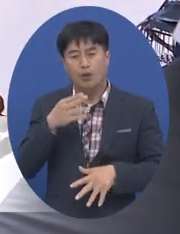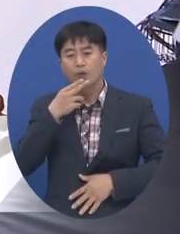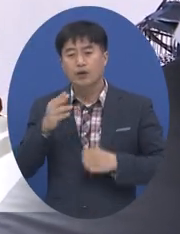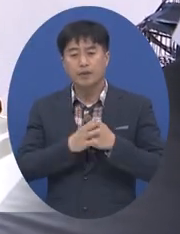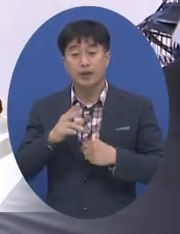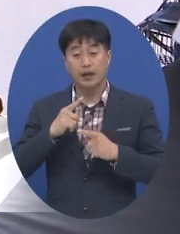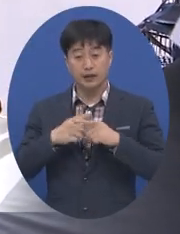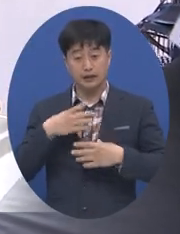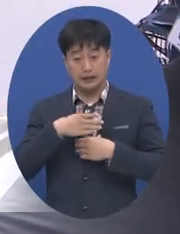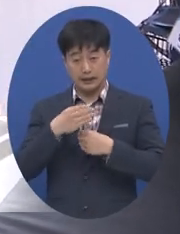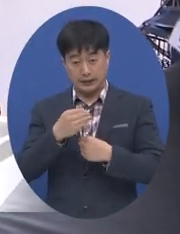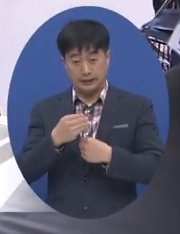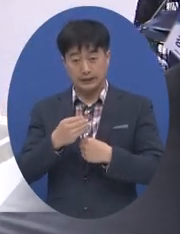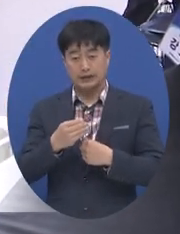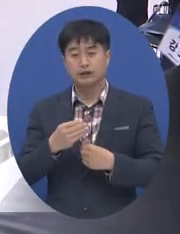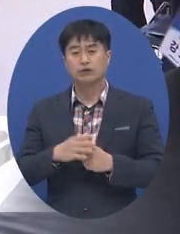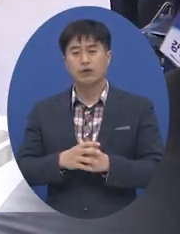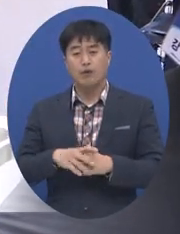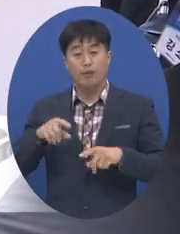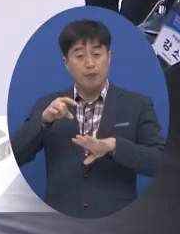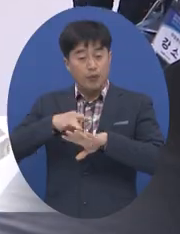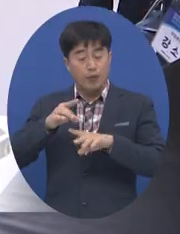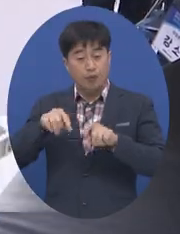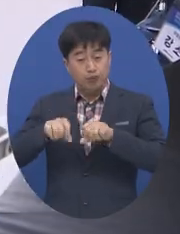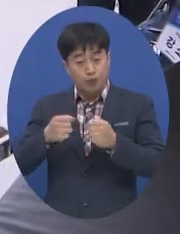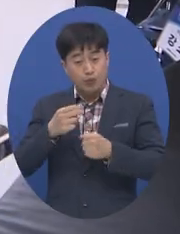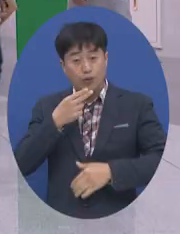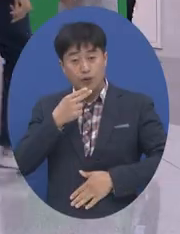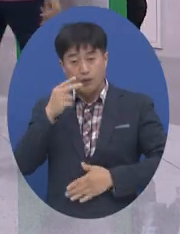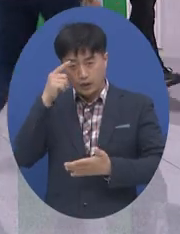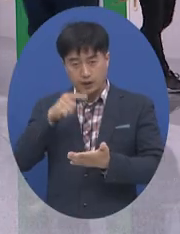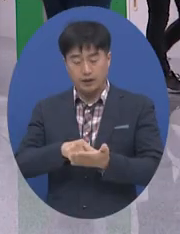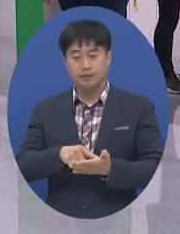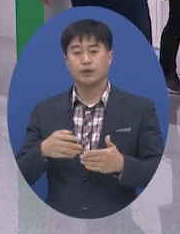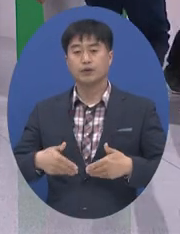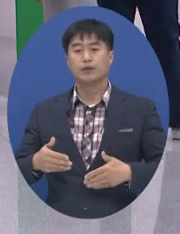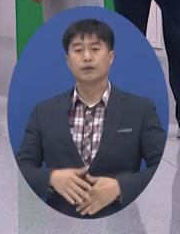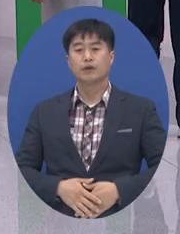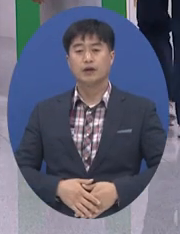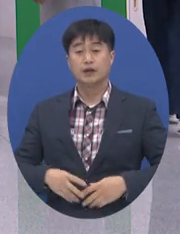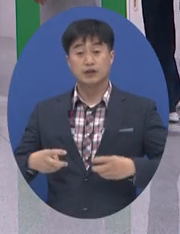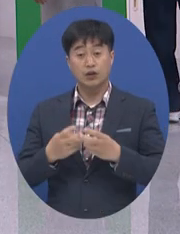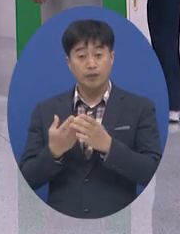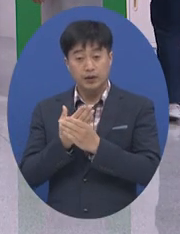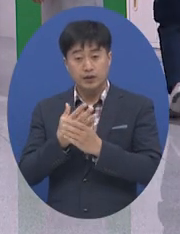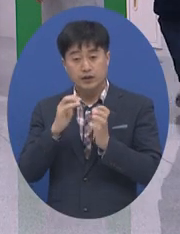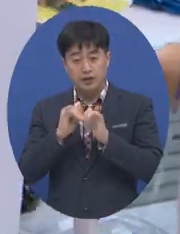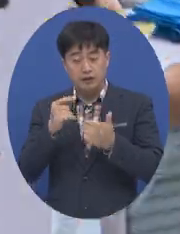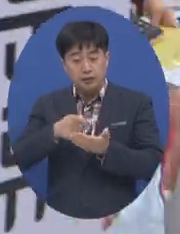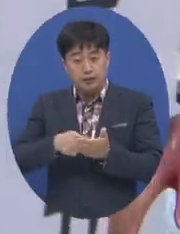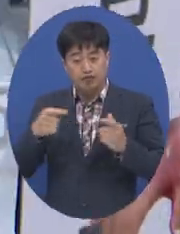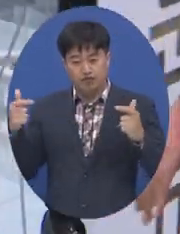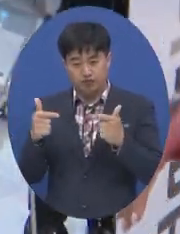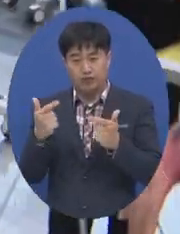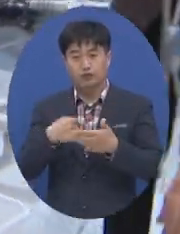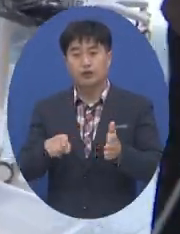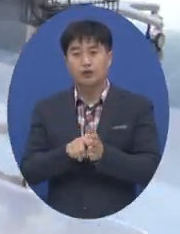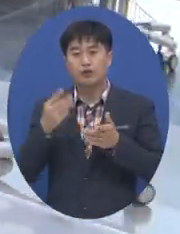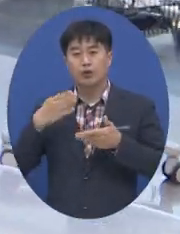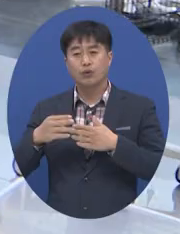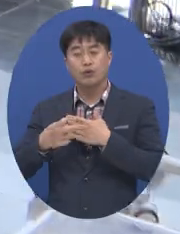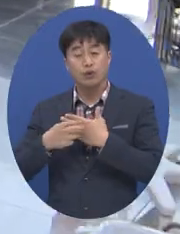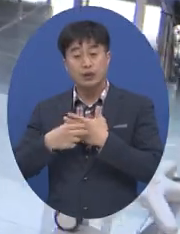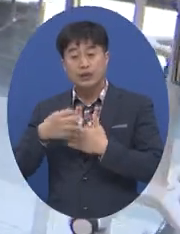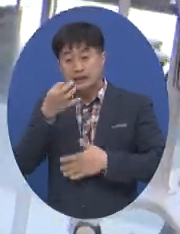그죠? 엑스레이 푹 찍어서 이제 골절이나 이런 거 없는지 먼저 확인을 할게요. 재난 발생 시 인명 피해를 최소화하기 위해 경기도